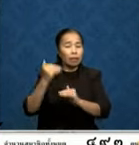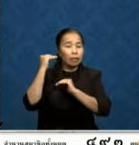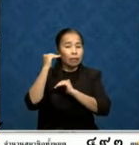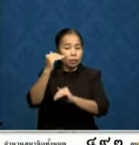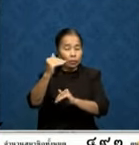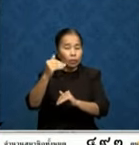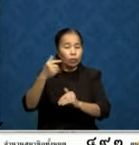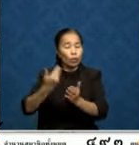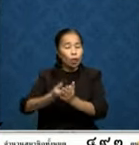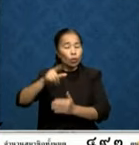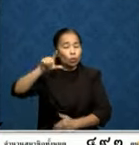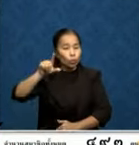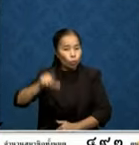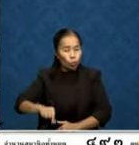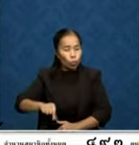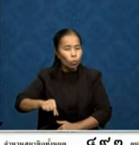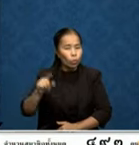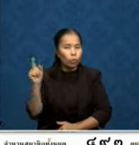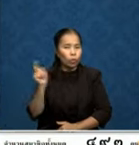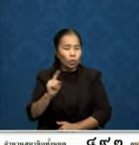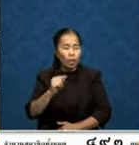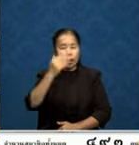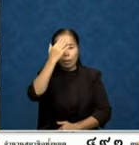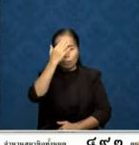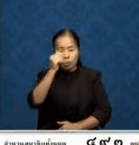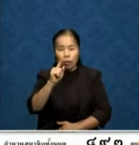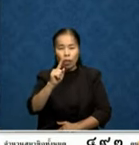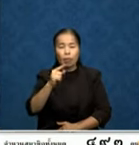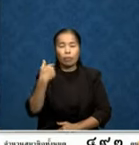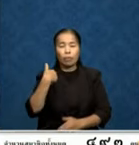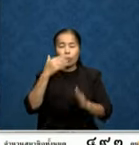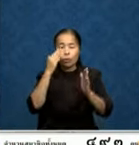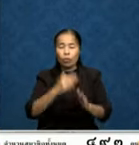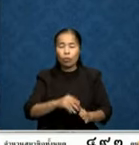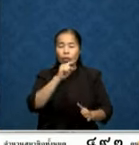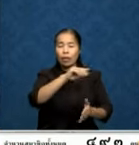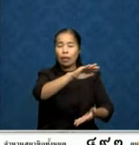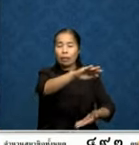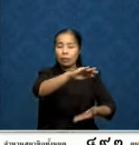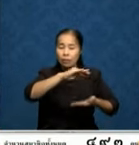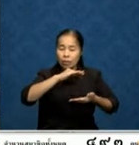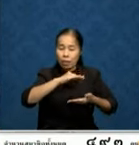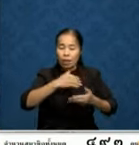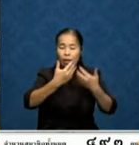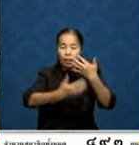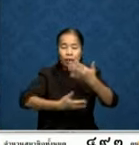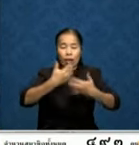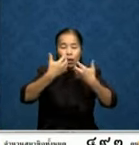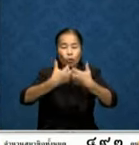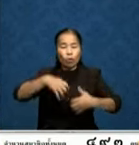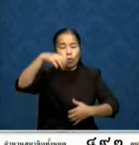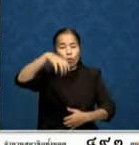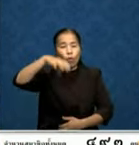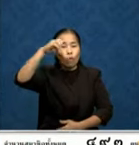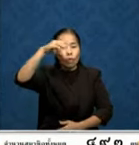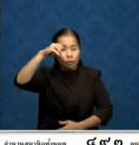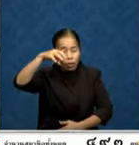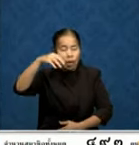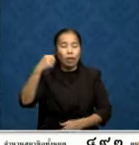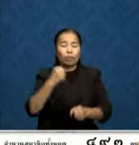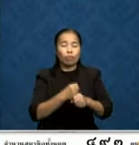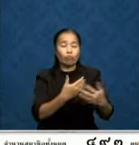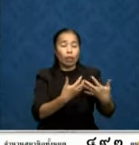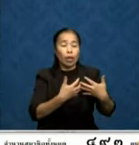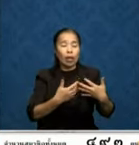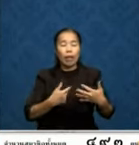คาที่ถูกที่สุดในเมื่อผู้ที่นำเข้ามาขายให้กับโรงไฟฟ้าโรงไฟฟ้าก็สามารถผลักภาระมา